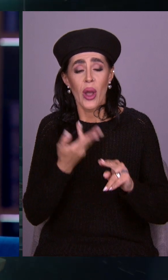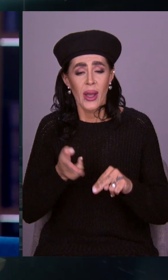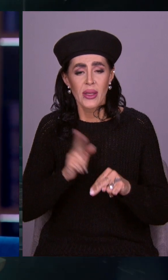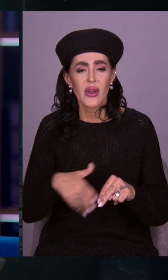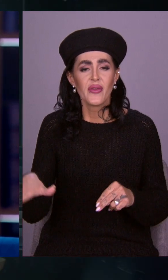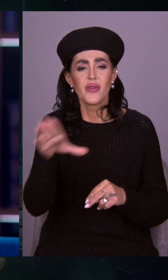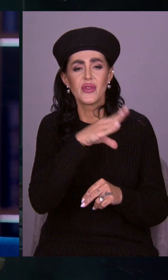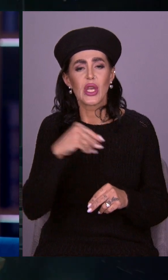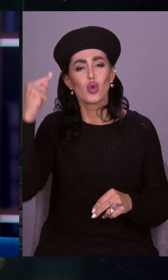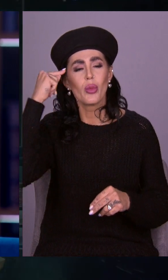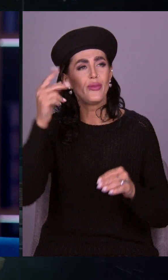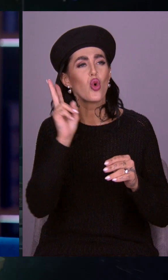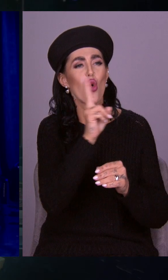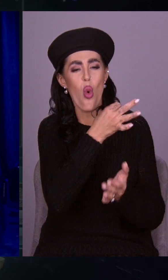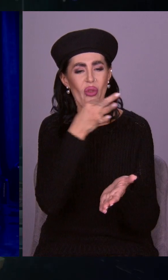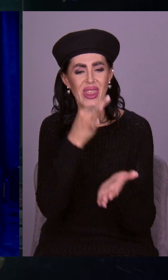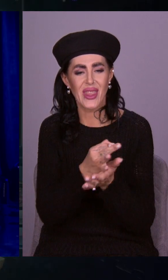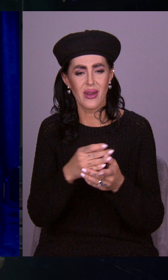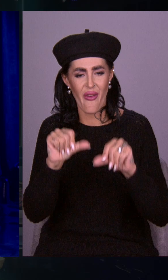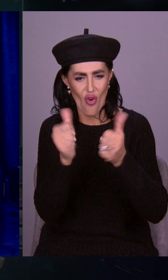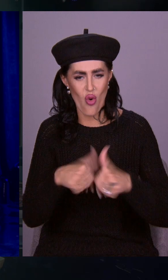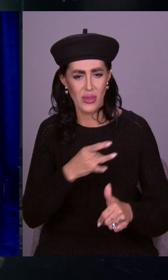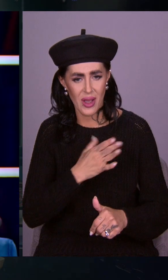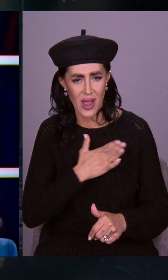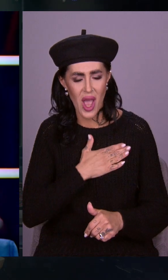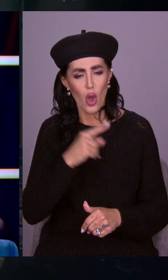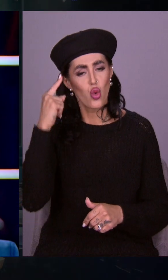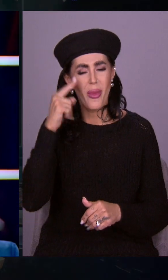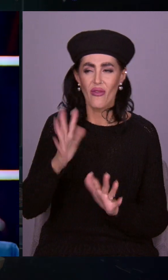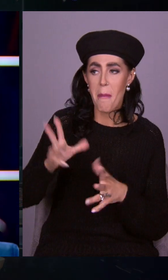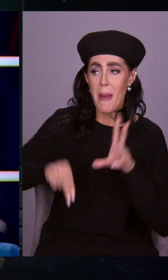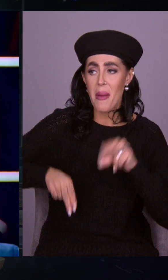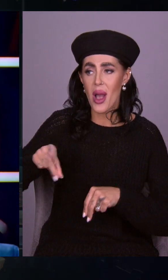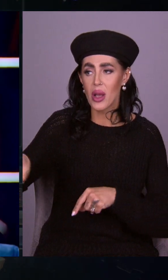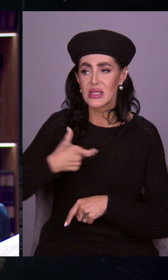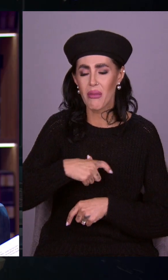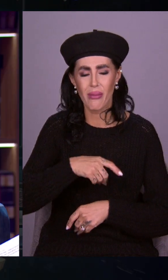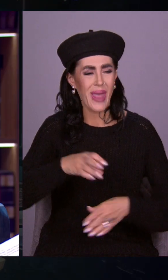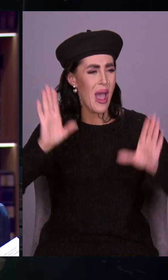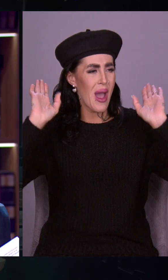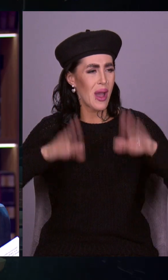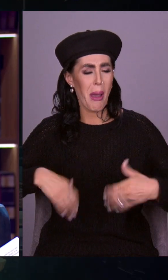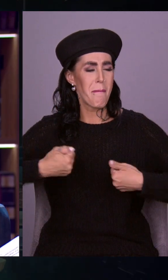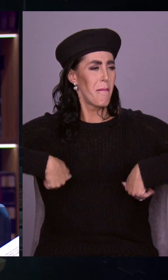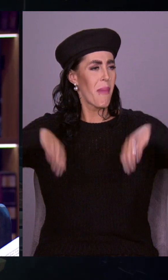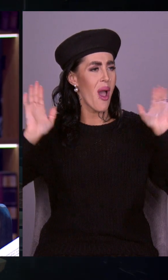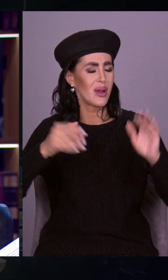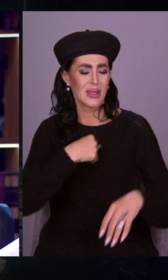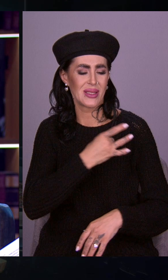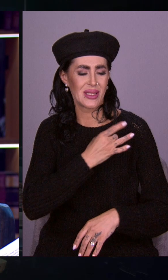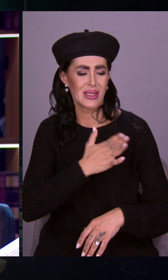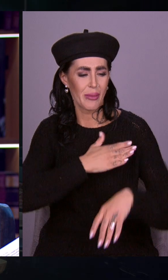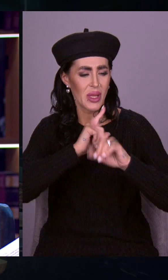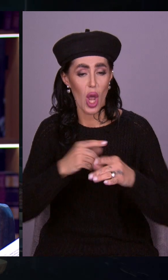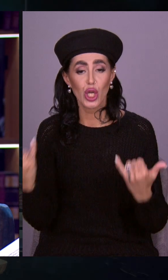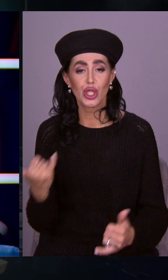таки завершили ось цей етап і на цьому зупинимося, ні. По-перше, ви враж війшли, да? По-перше, діти вимагають